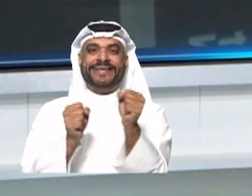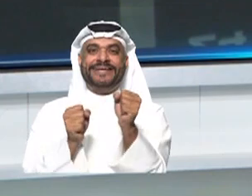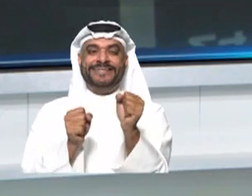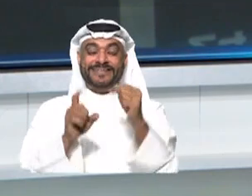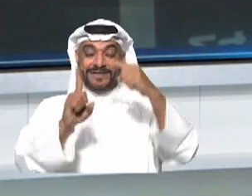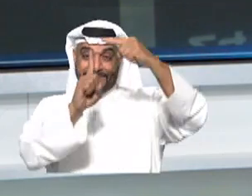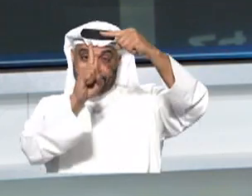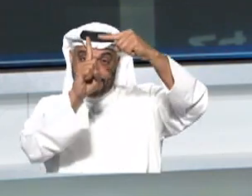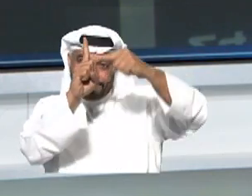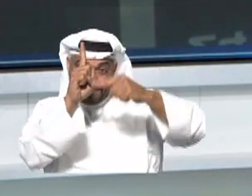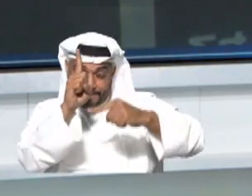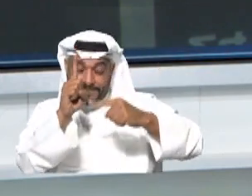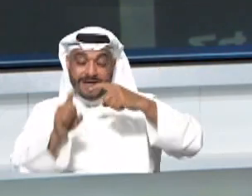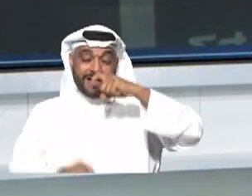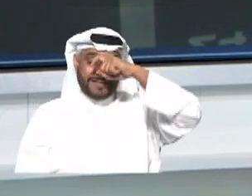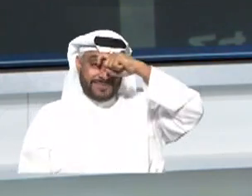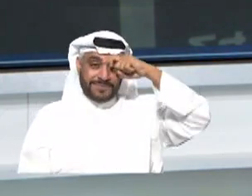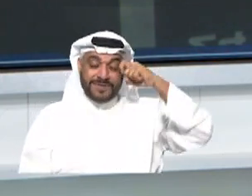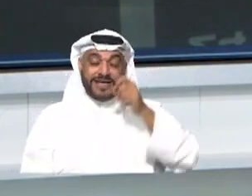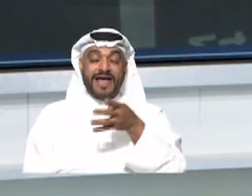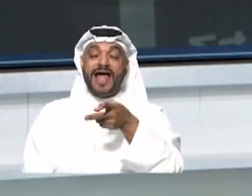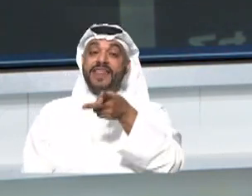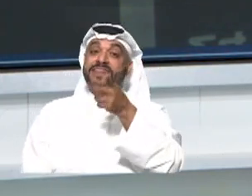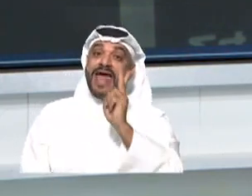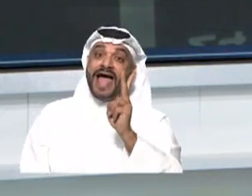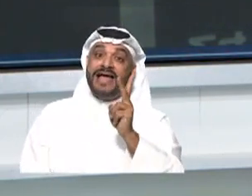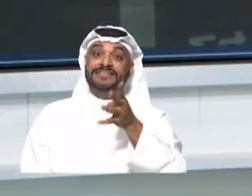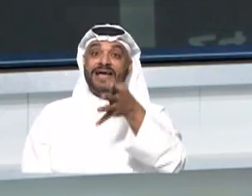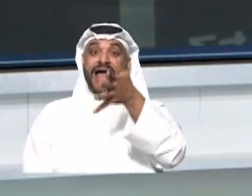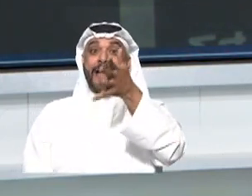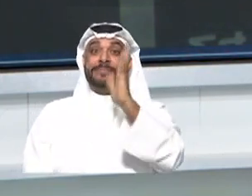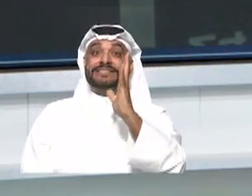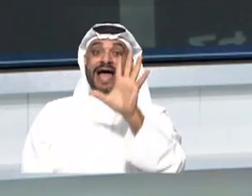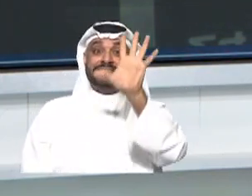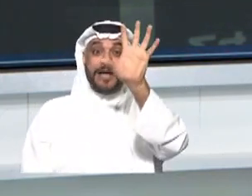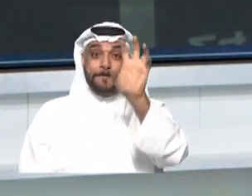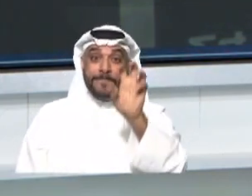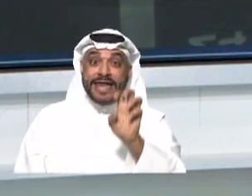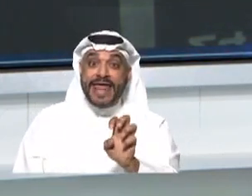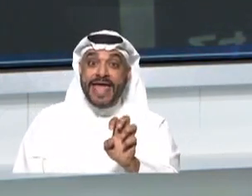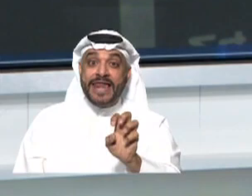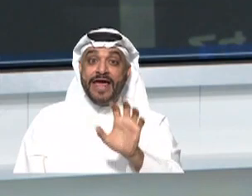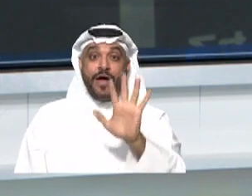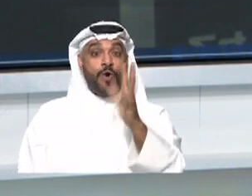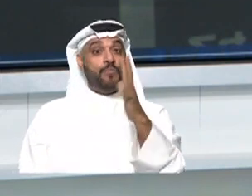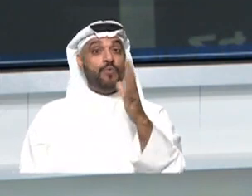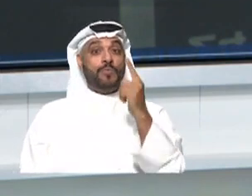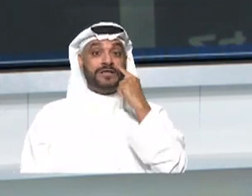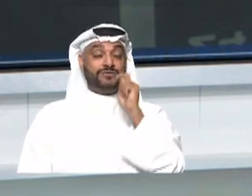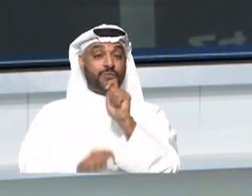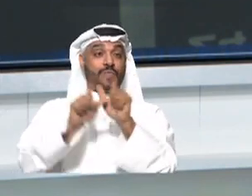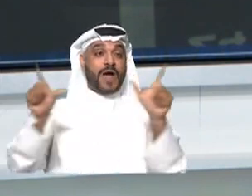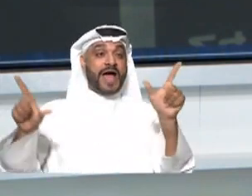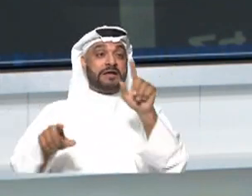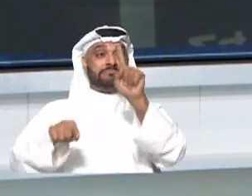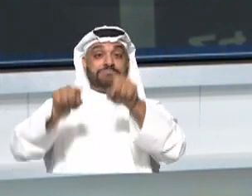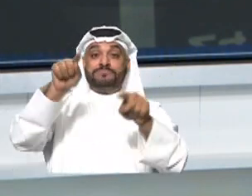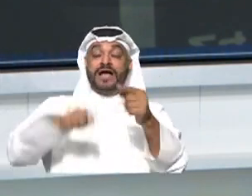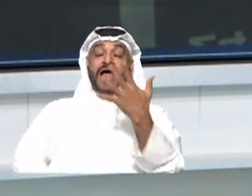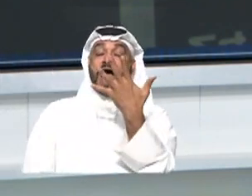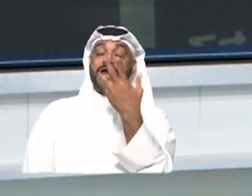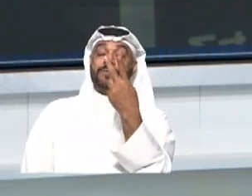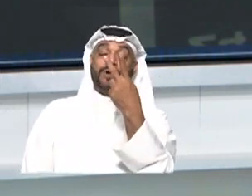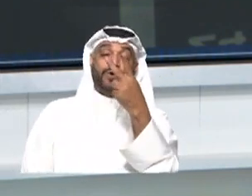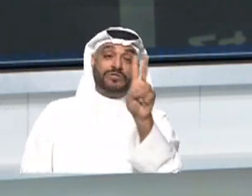الحرارة ما بين 12 إلى 15 درجة مئوية في مدينة الكويت قد تسجل الصغرى أما العظمى متفاوتة ما بين